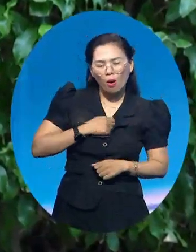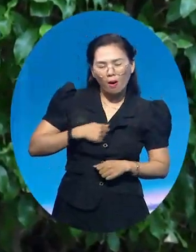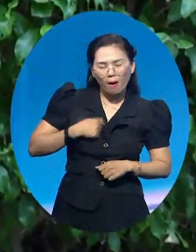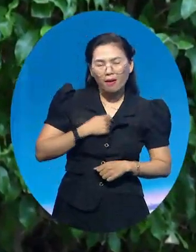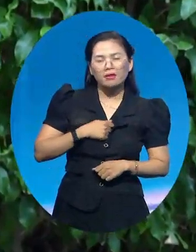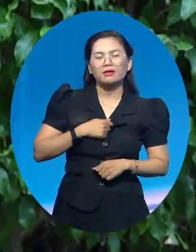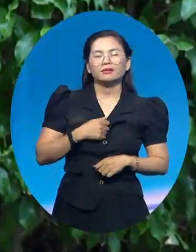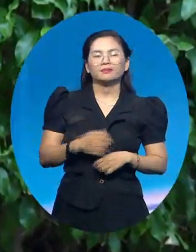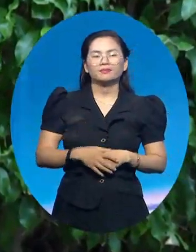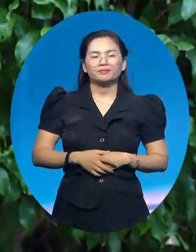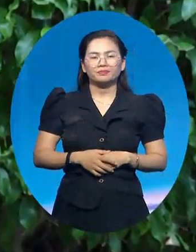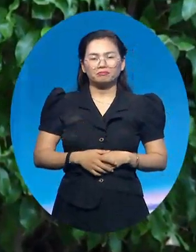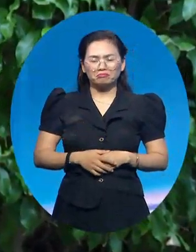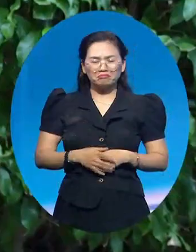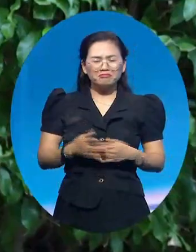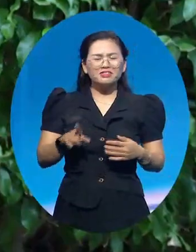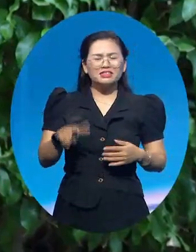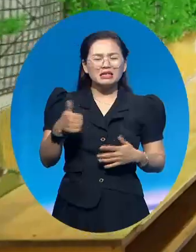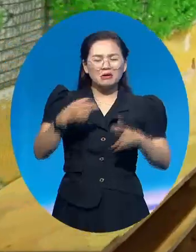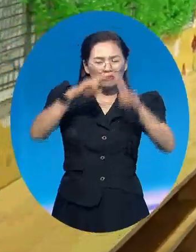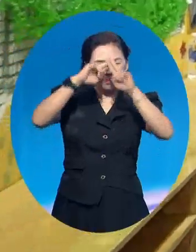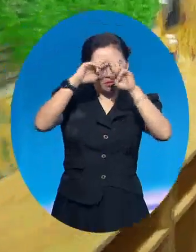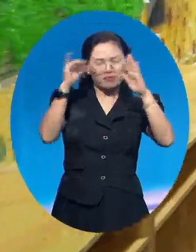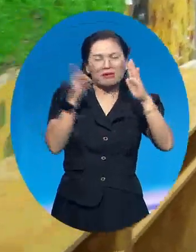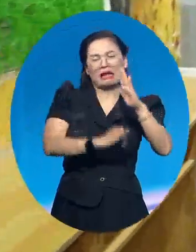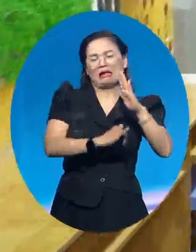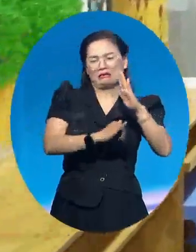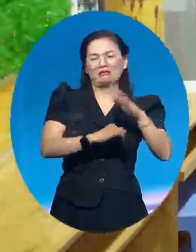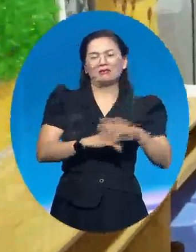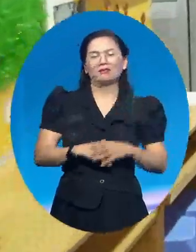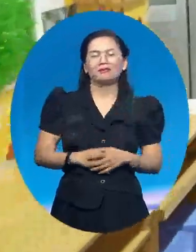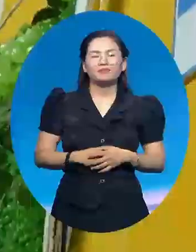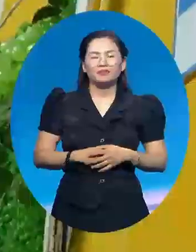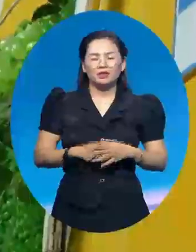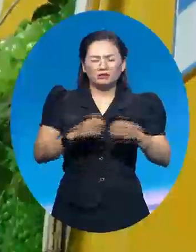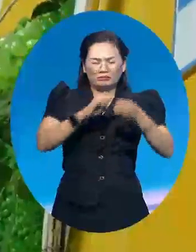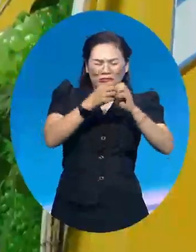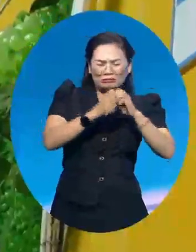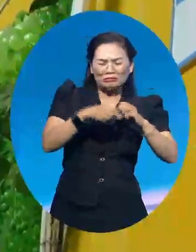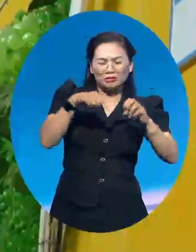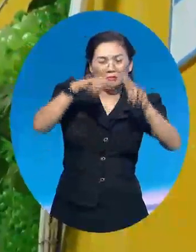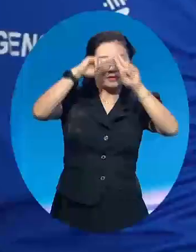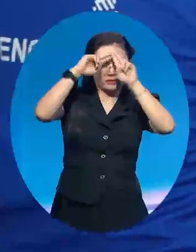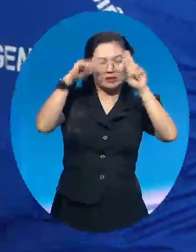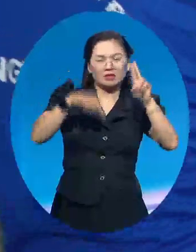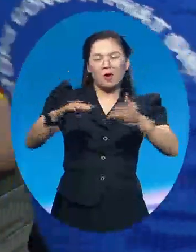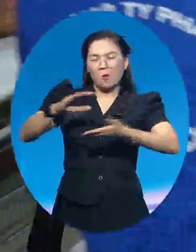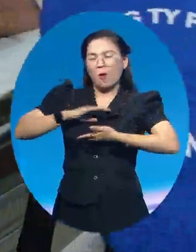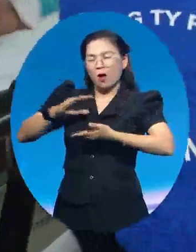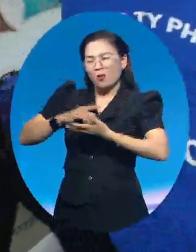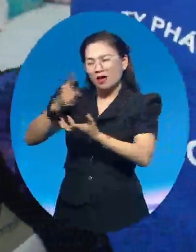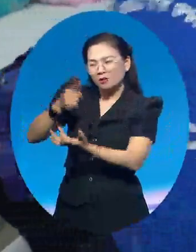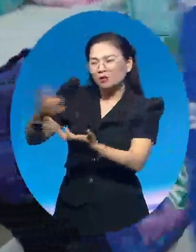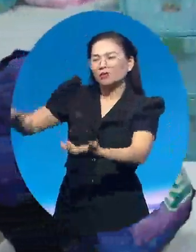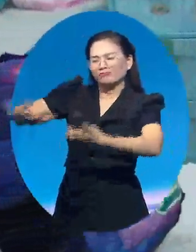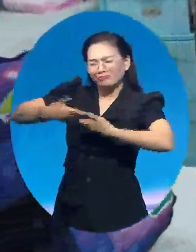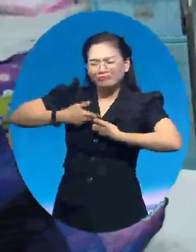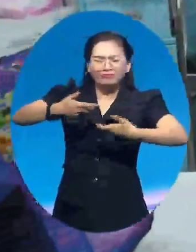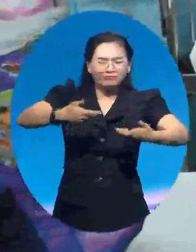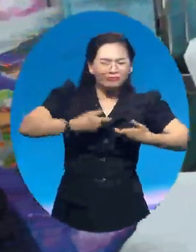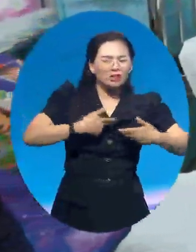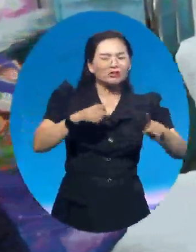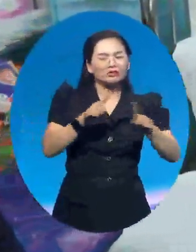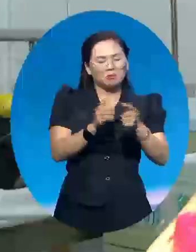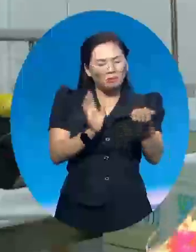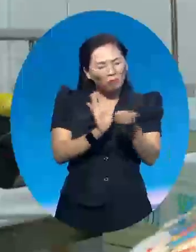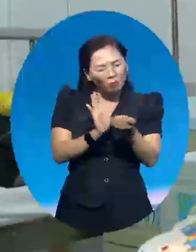gia chữa bệnh tại các cái bệnh viện. Trong lúc đang điều trị tại bệnh viện, những phần quà Trung Thu chính là nguồn động viên tinh thần